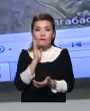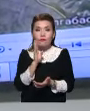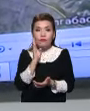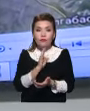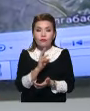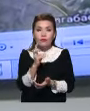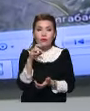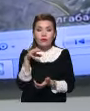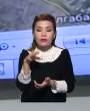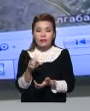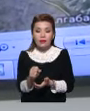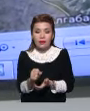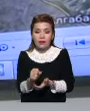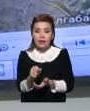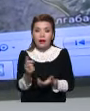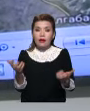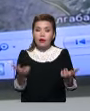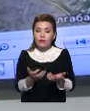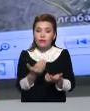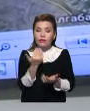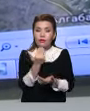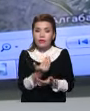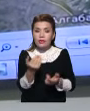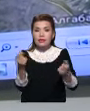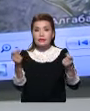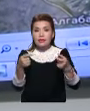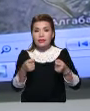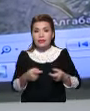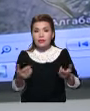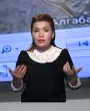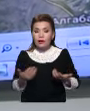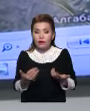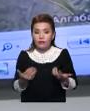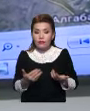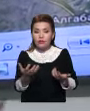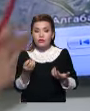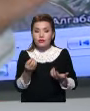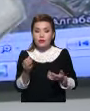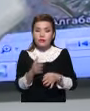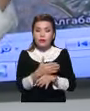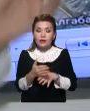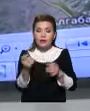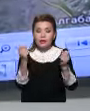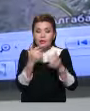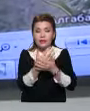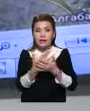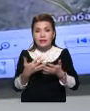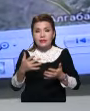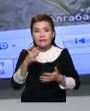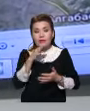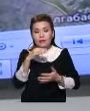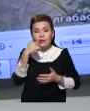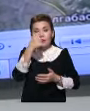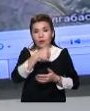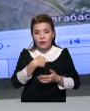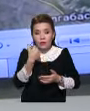биоту. Какое их соотношение, также мы будем определять в разные периоды года,